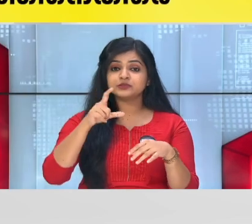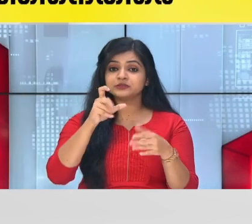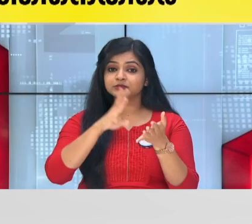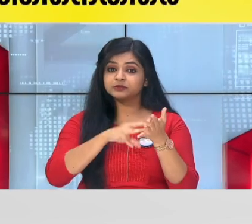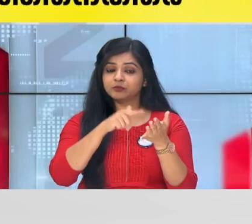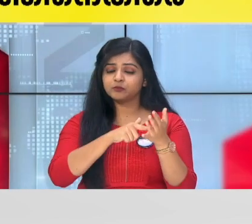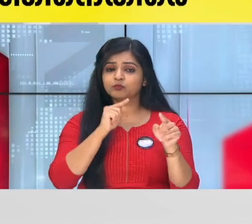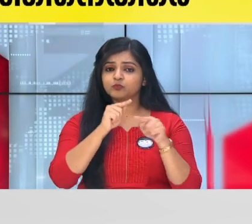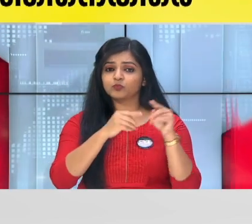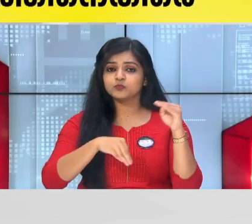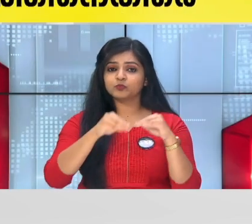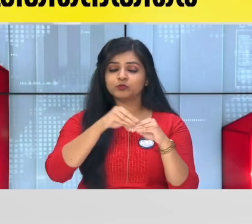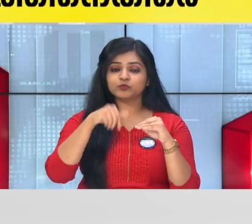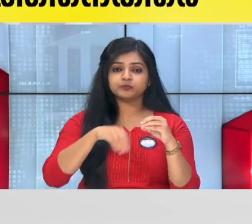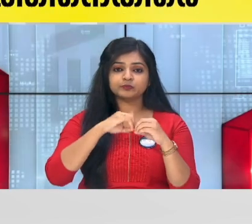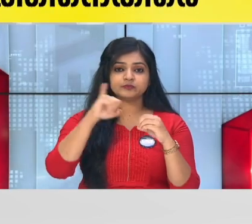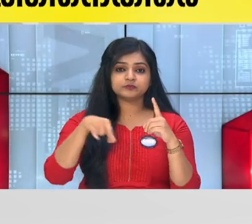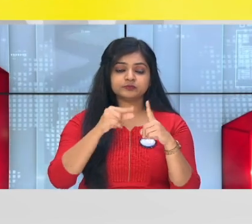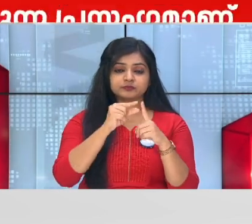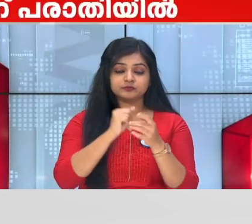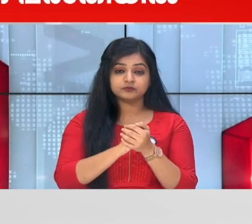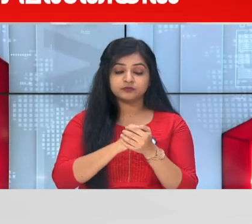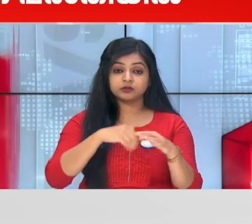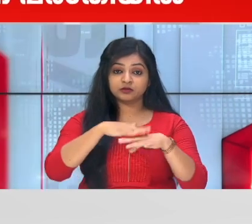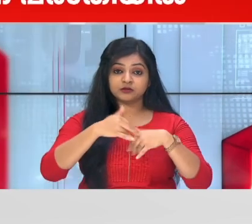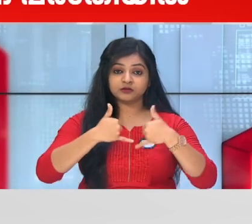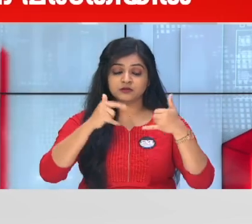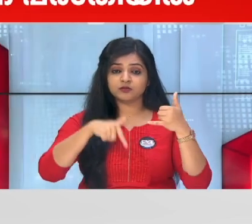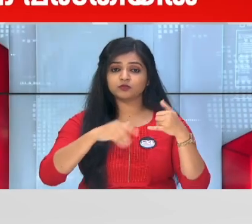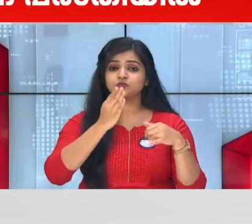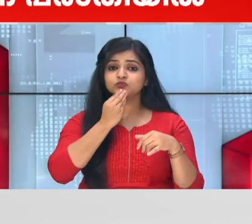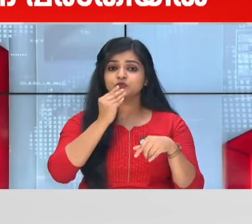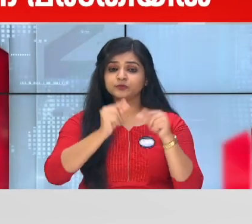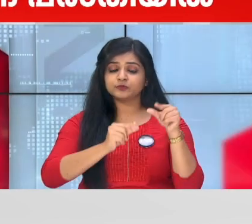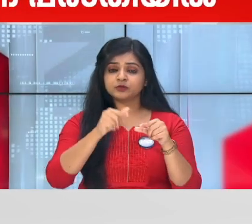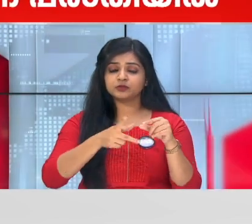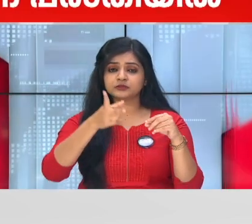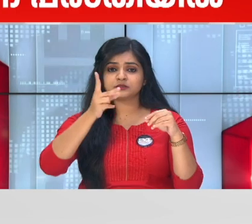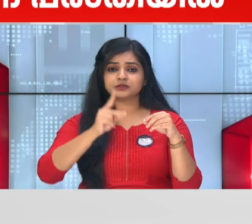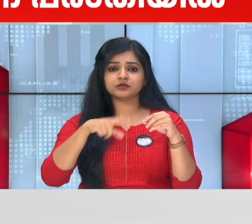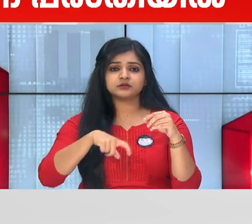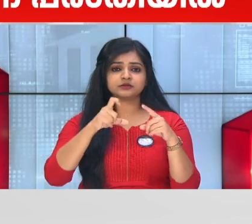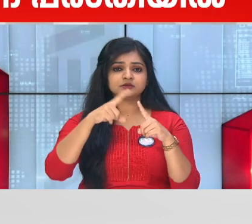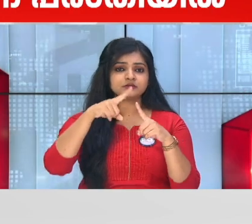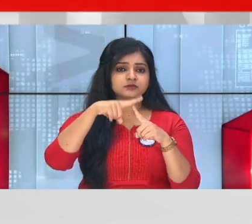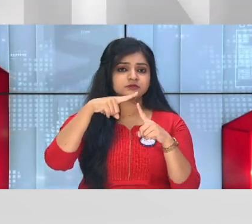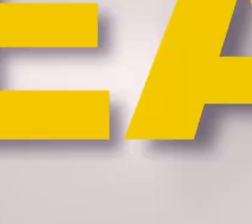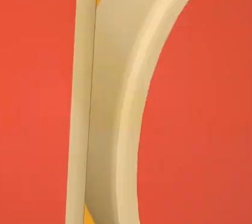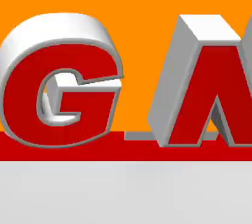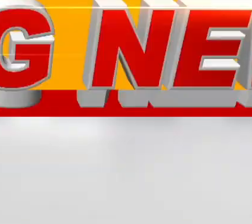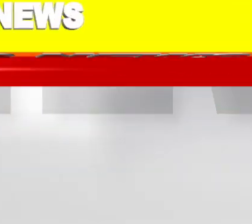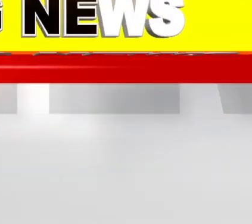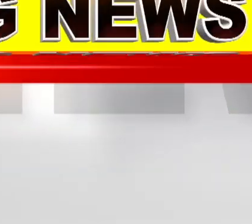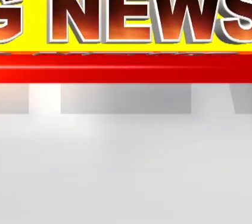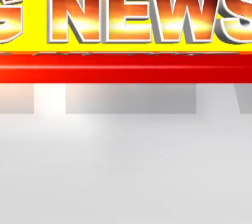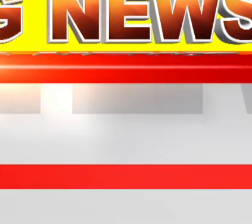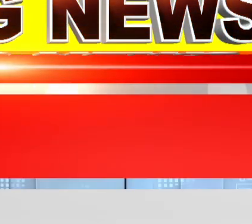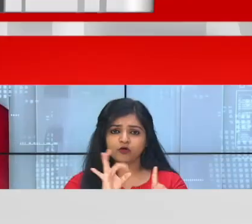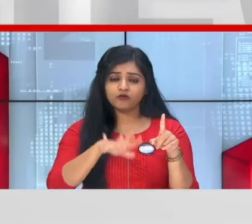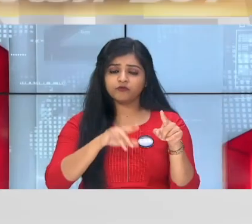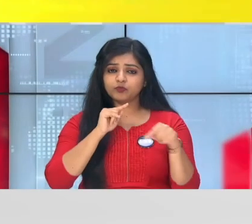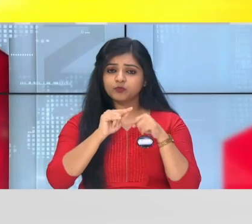മുഖ്യമന്ത്രി ഈ രാജ്യത്ത് കേന്ദ്ര സർക്കാർ മുസ്ലിങ്ങളെ രണ്ടാം തരക്കാരെ കാണാൻ ശ്രമിക്കുന്നു എന്നടക്കമുള്ള പരാമർശങ്ങൾ നടത്തിയിരുന്നു. ഇത്